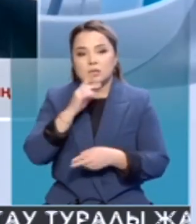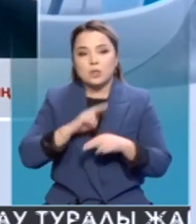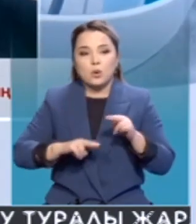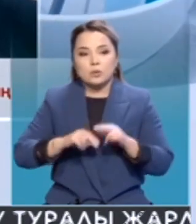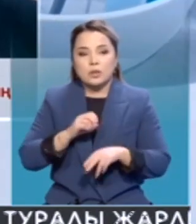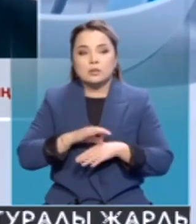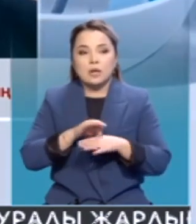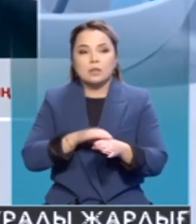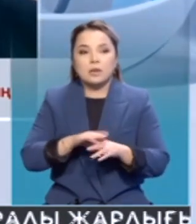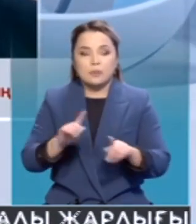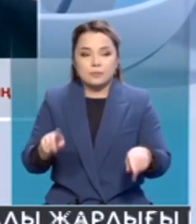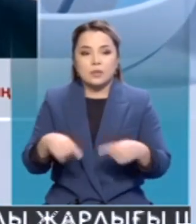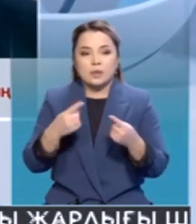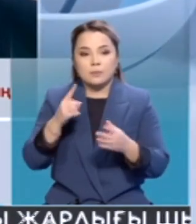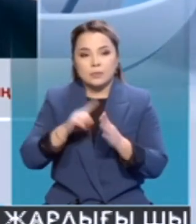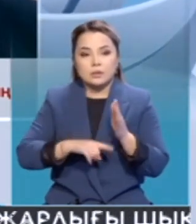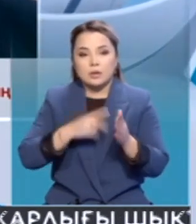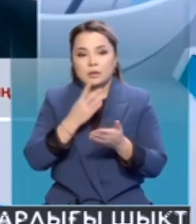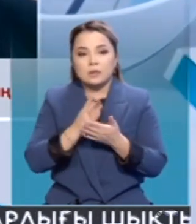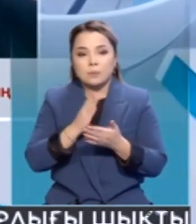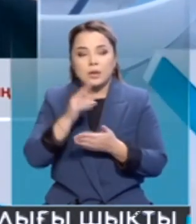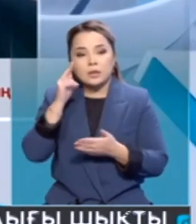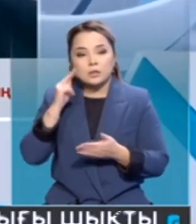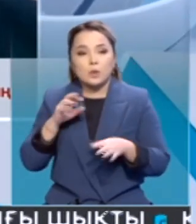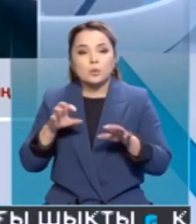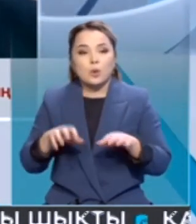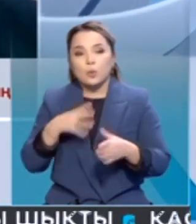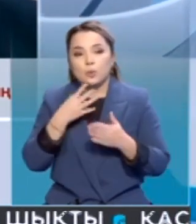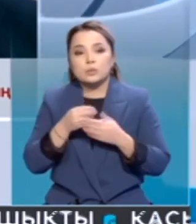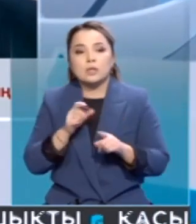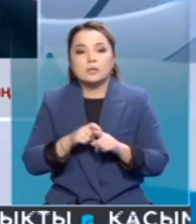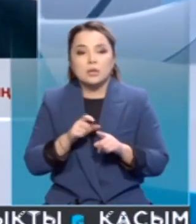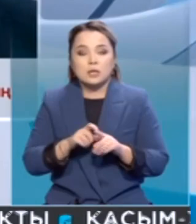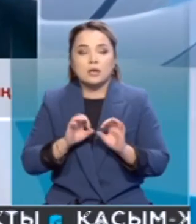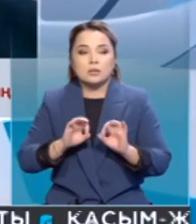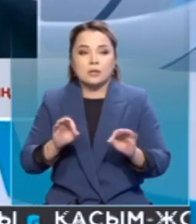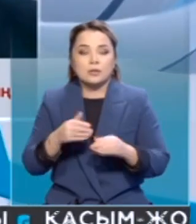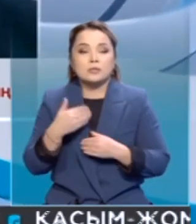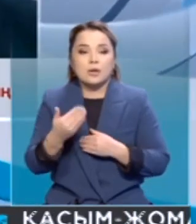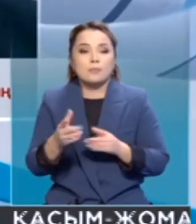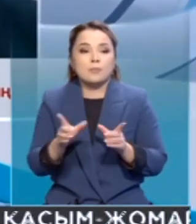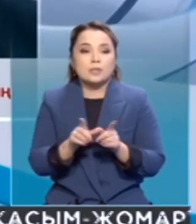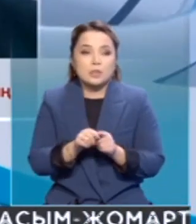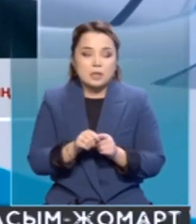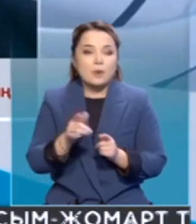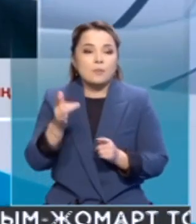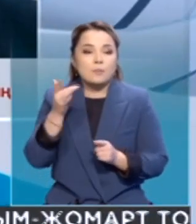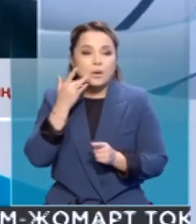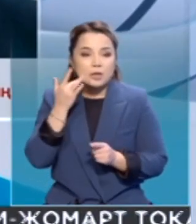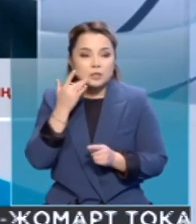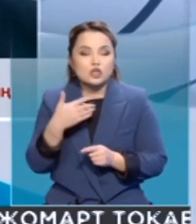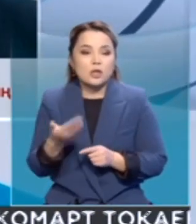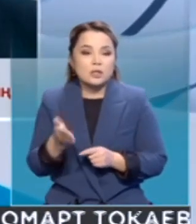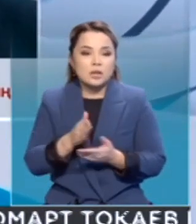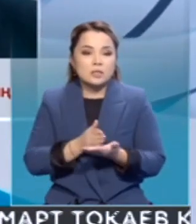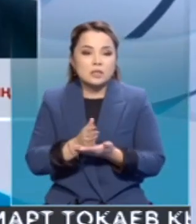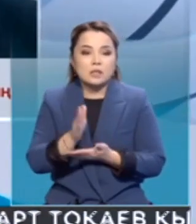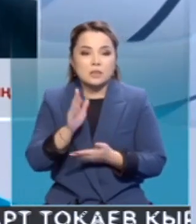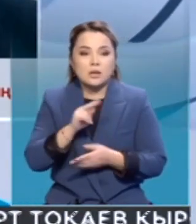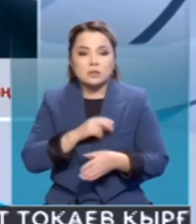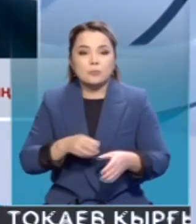ісі ілгерілейтініне сенім білдірген. Қытай төрағасы өз сөзінде сіздермен бірге мәңгі әрі жан-жақты